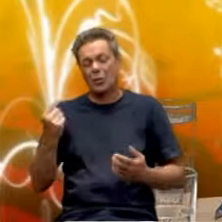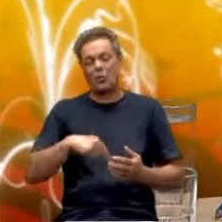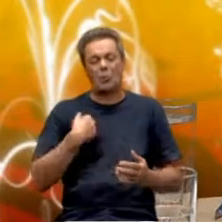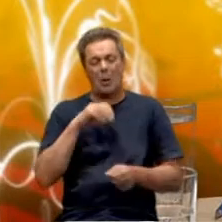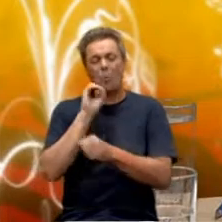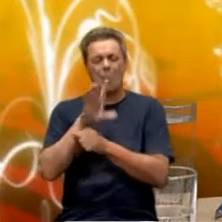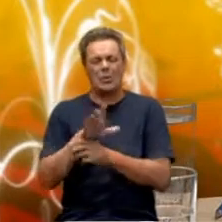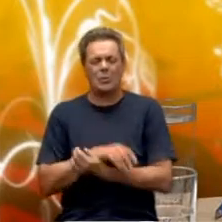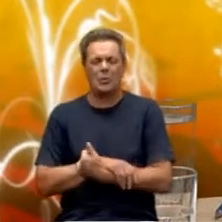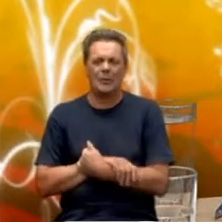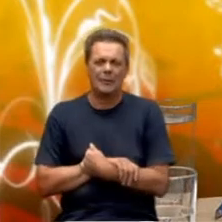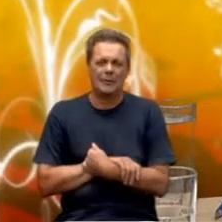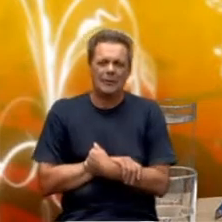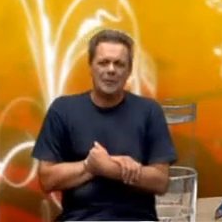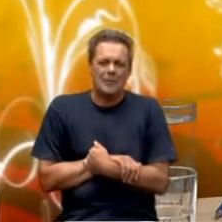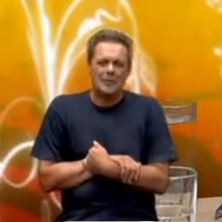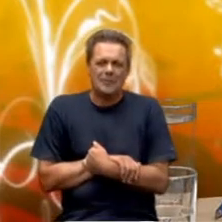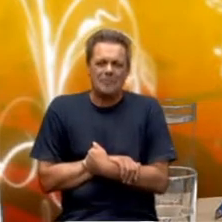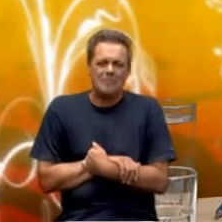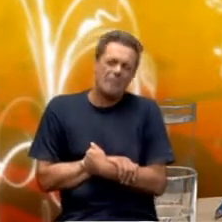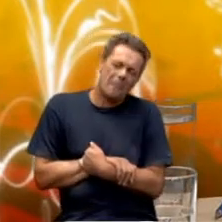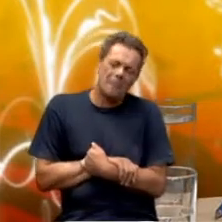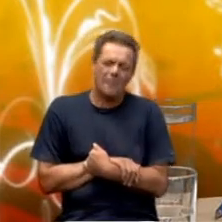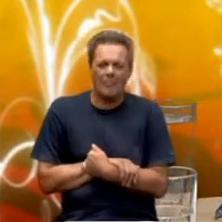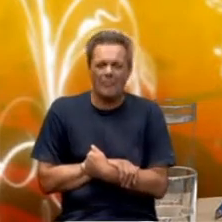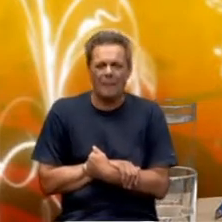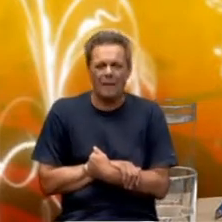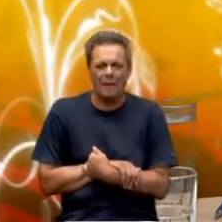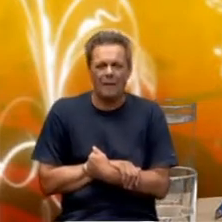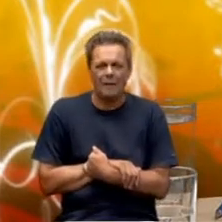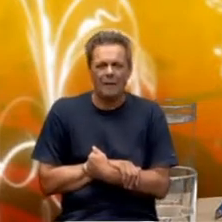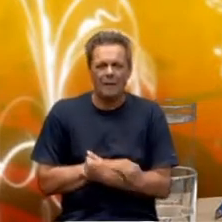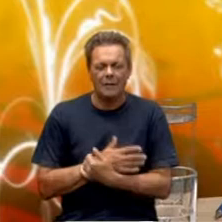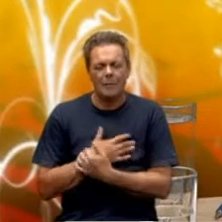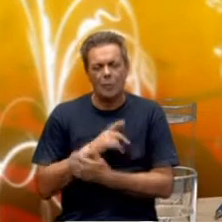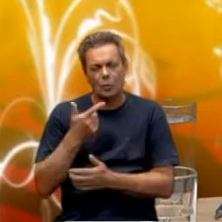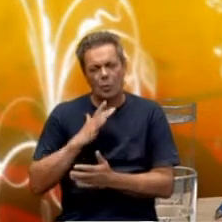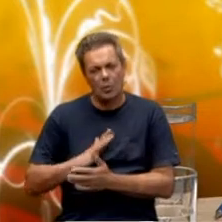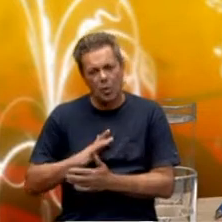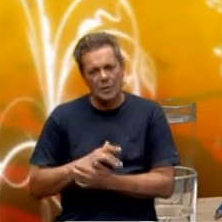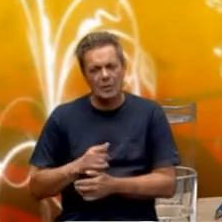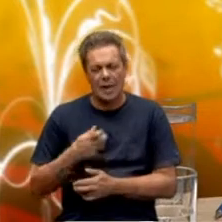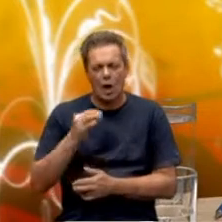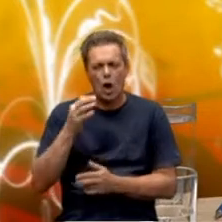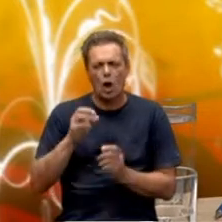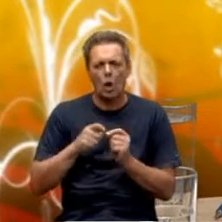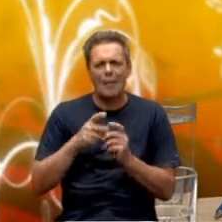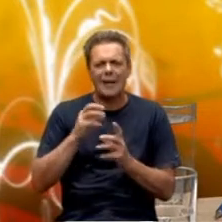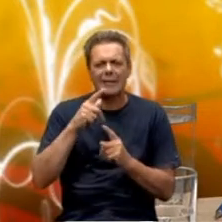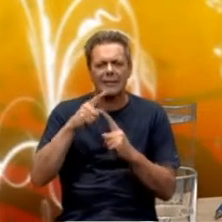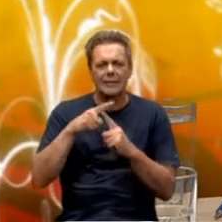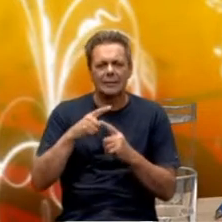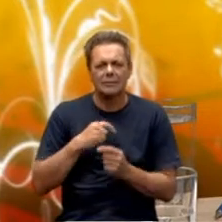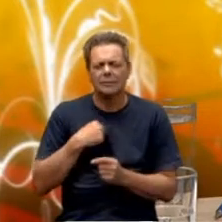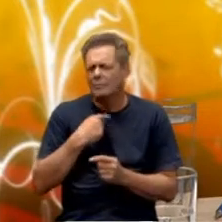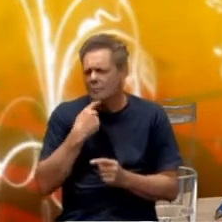ovom, ali neće, sve će ovo mi polako. Moj drugi gost je Robert. Kako ste ono rekli da